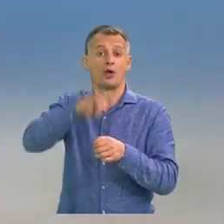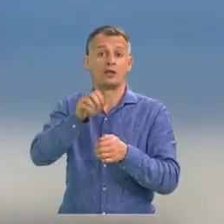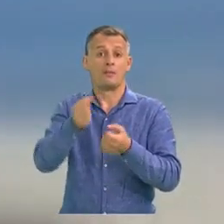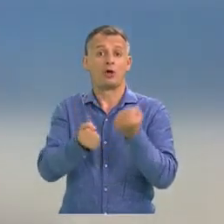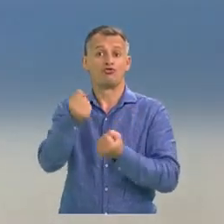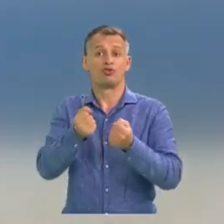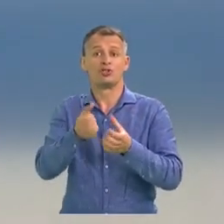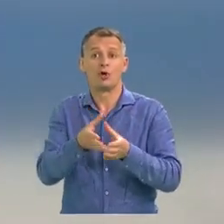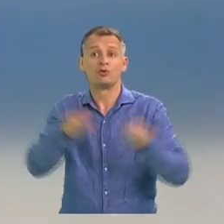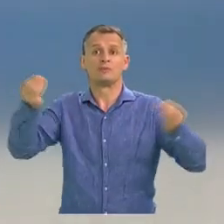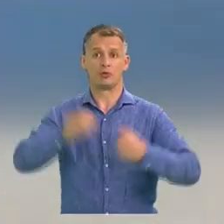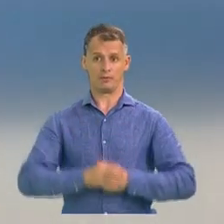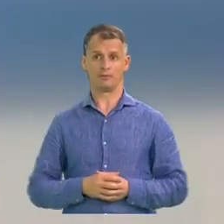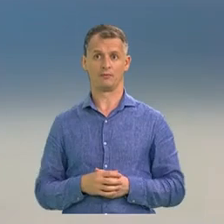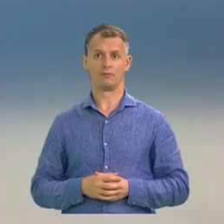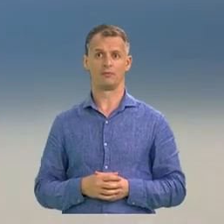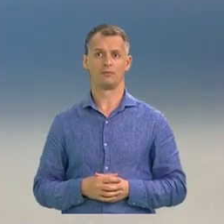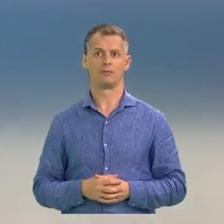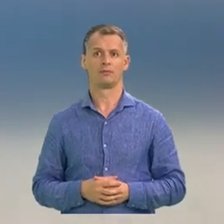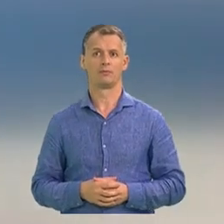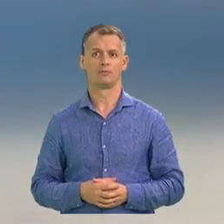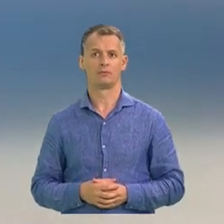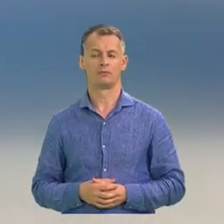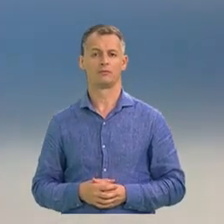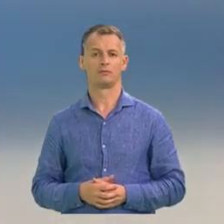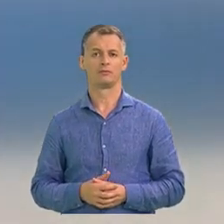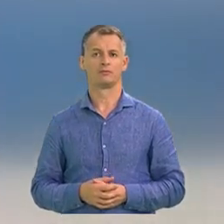nevăzuți. Uite, ușa deschisă!